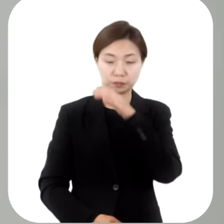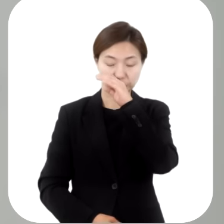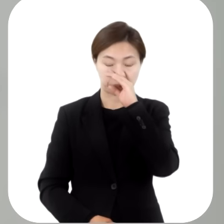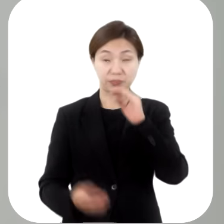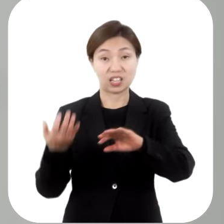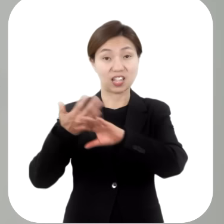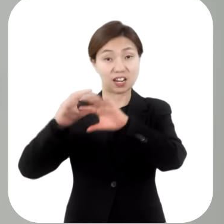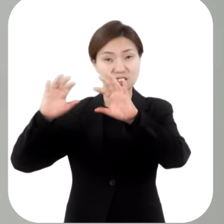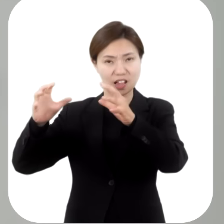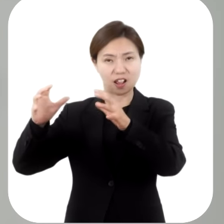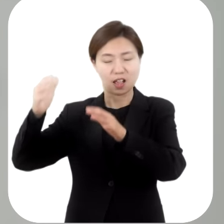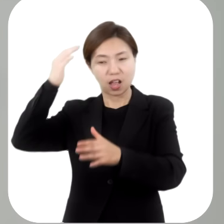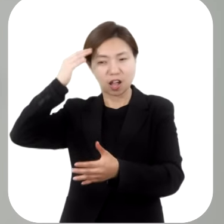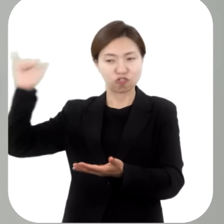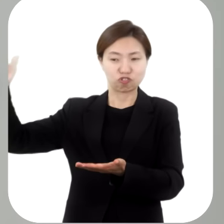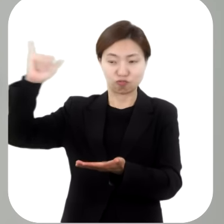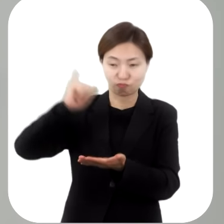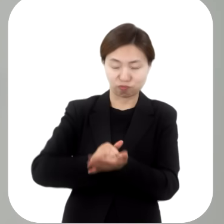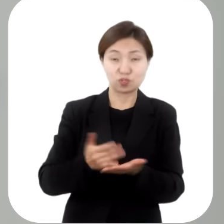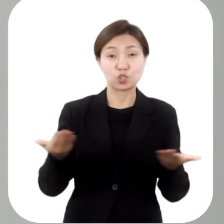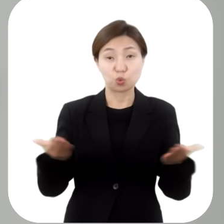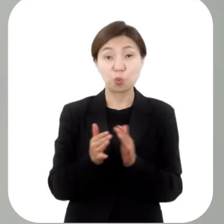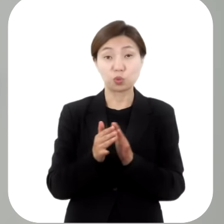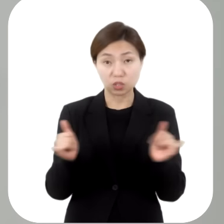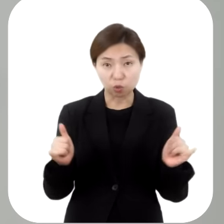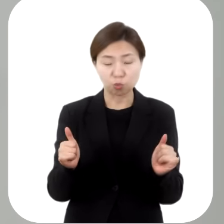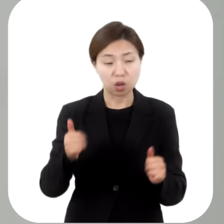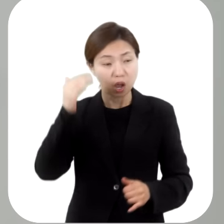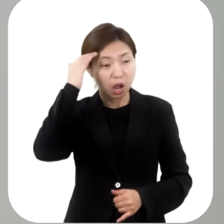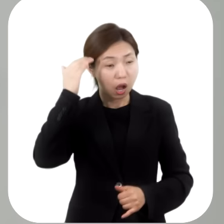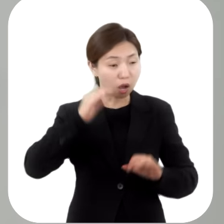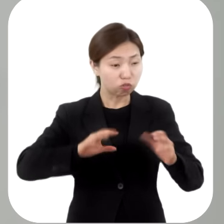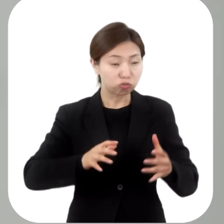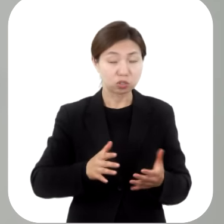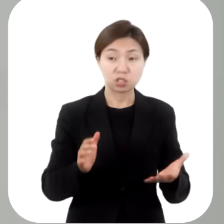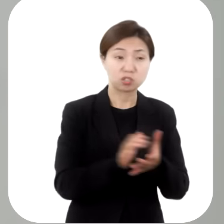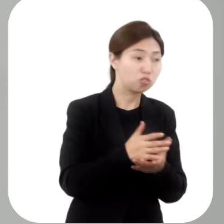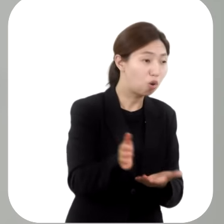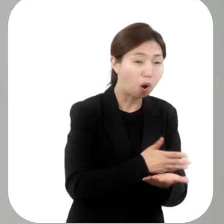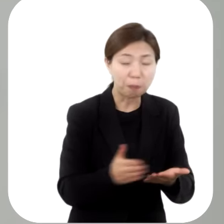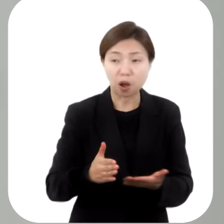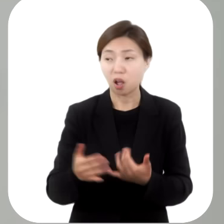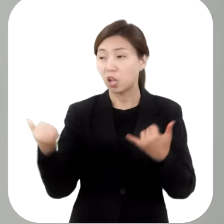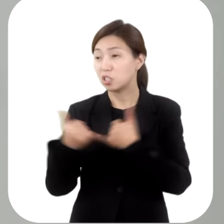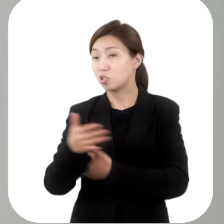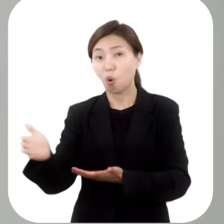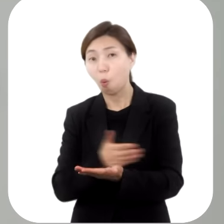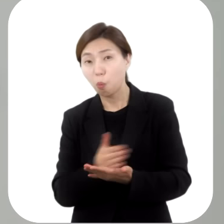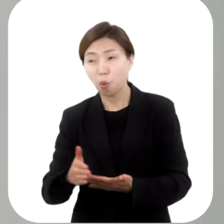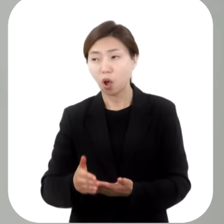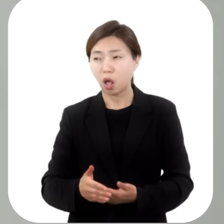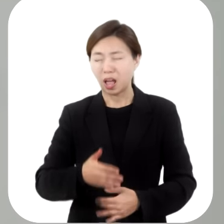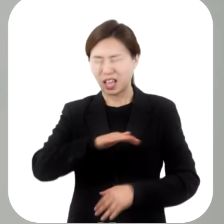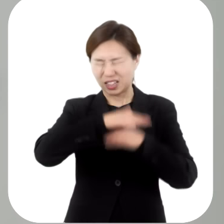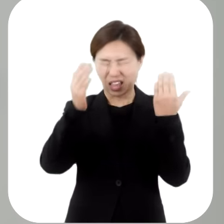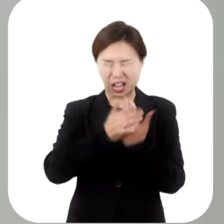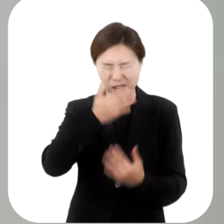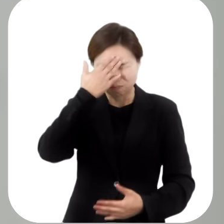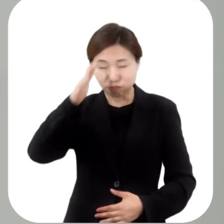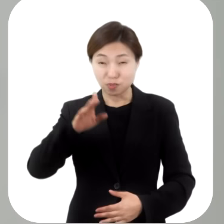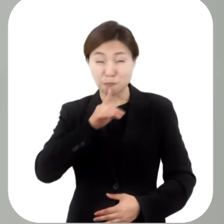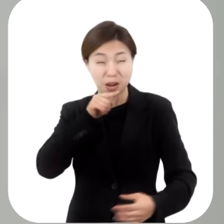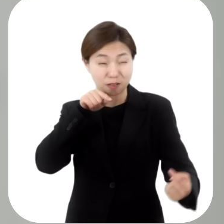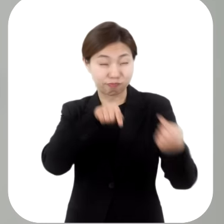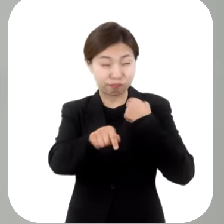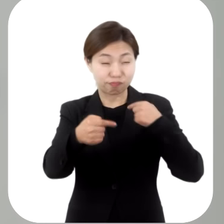그러니까 외국인 노동자도 한국에 와서 친구도 없고 친척도 없고 아무 아는